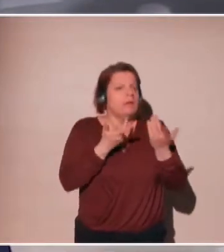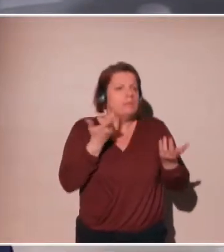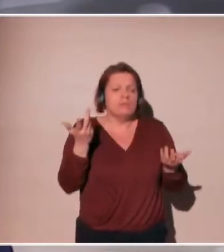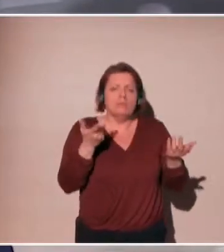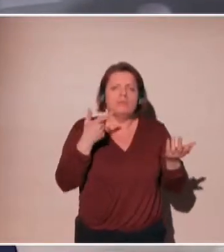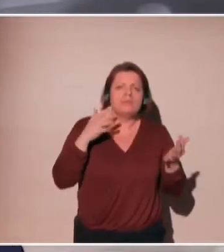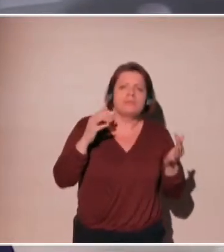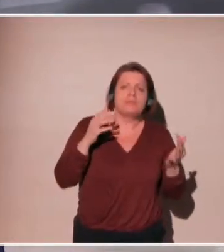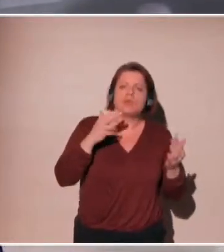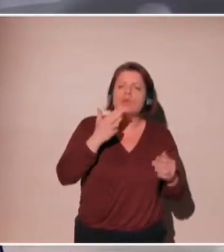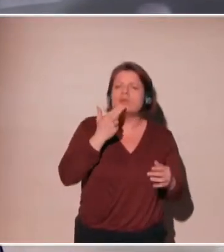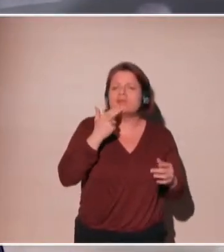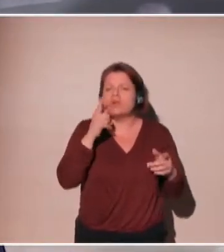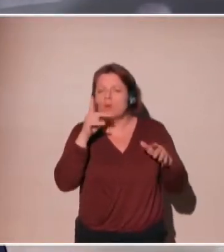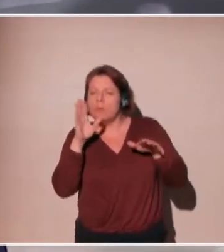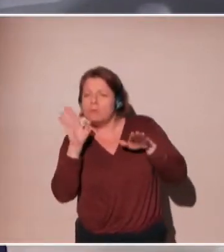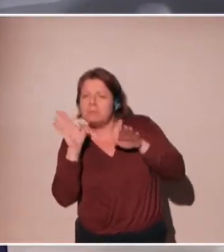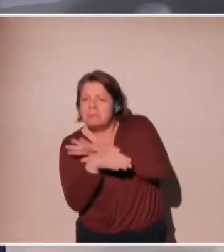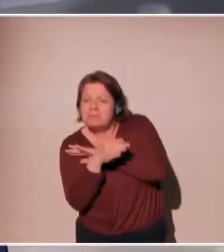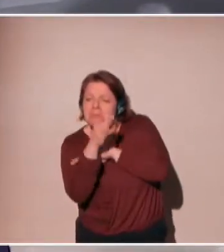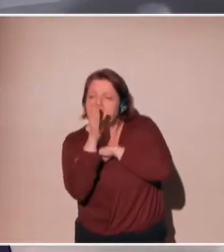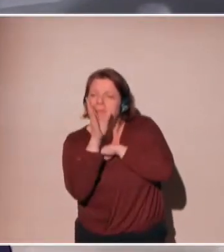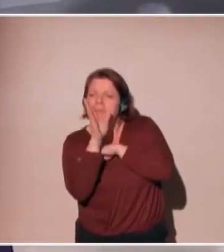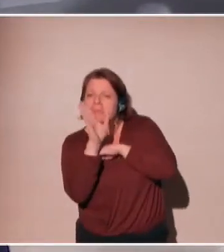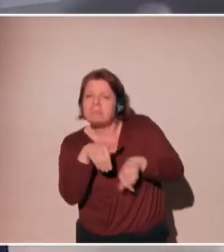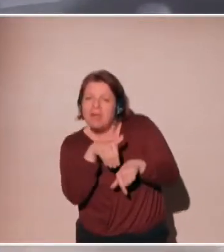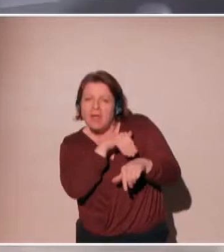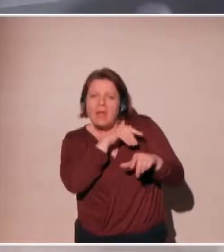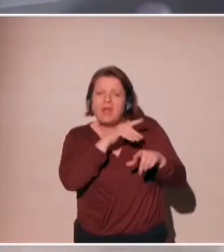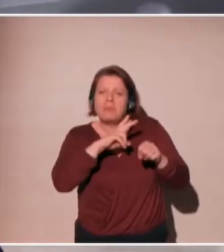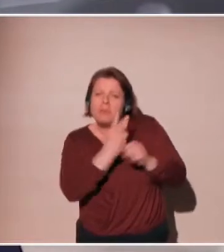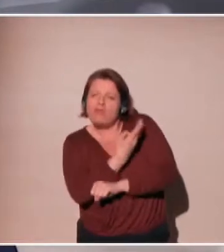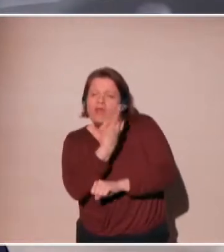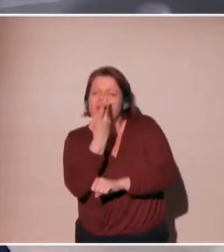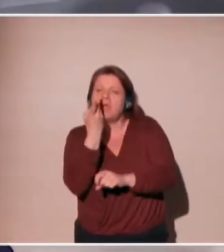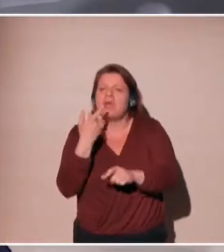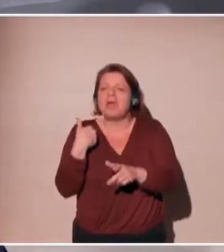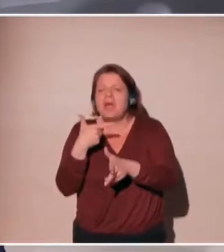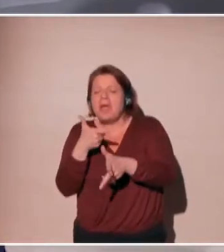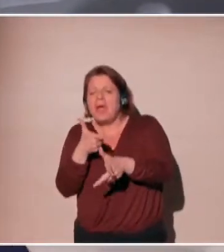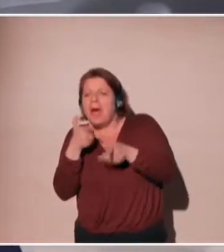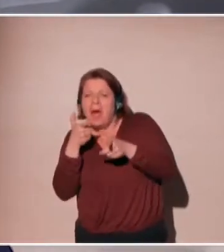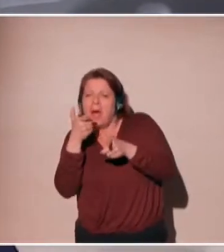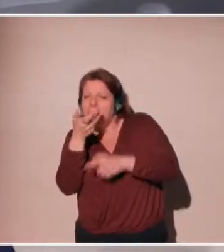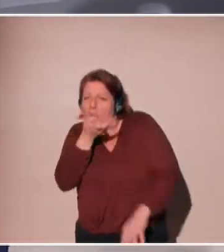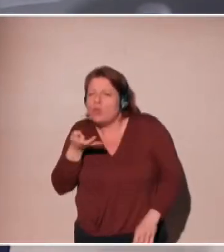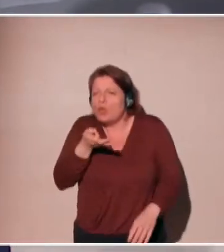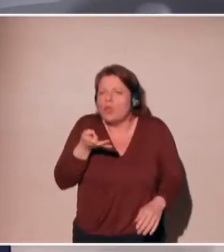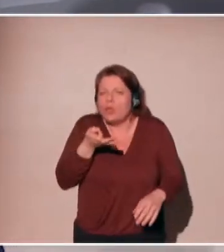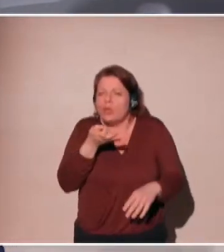de l'utilisation malveillante des armes autonomes. Et aujourd'hui,